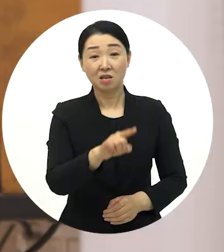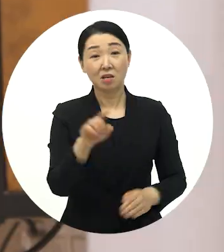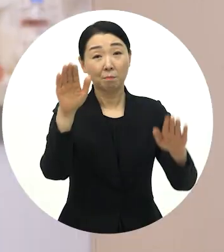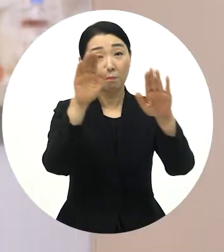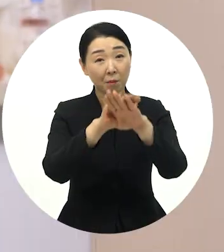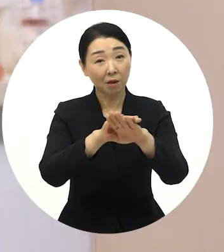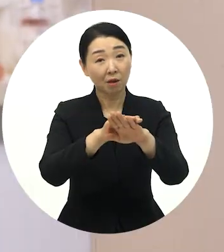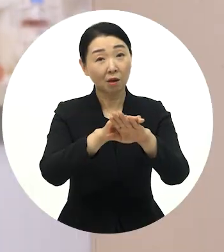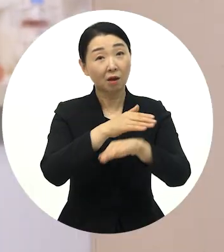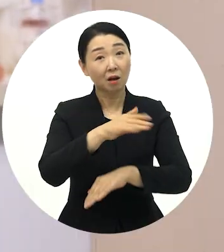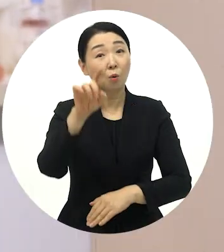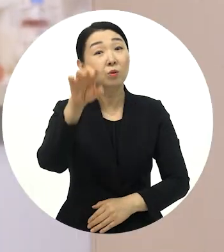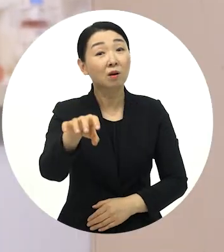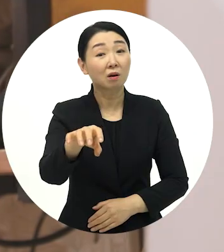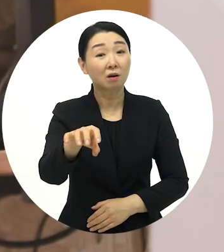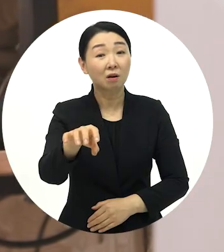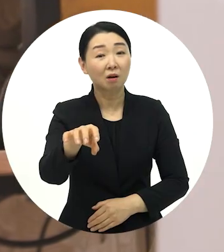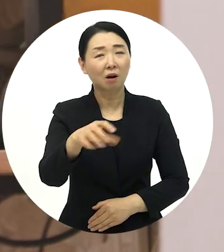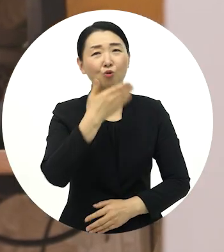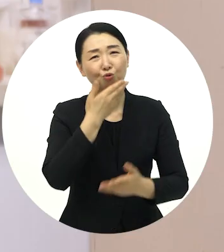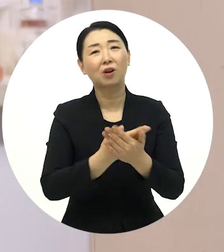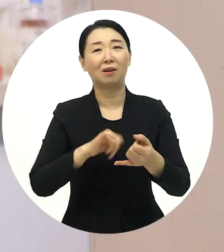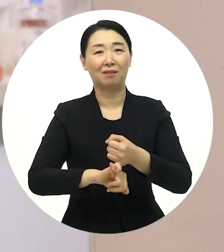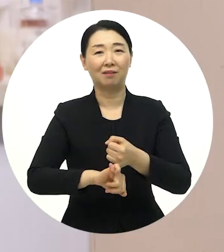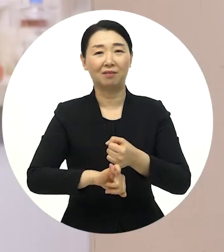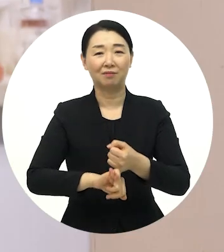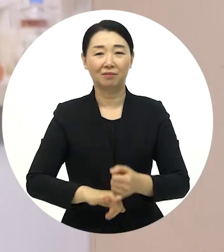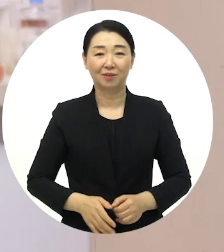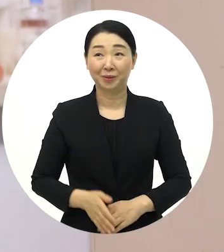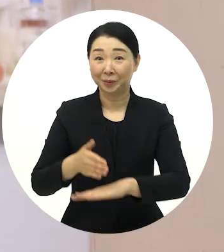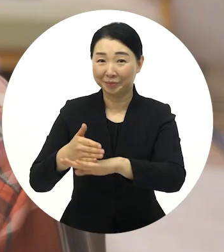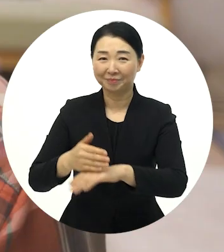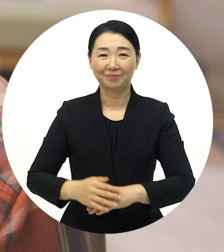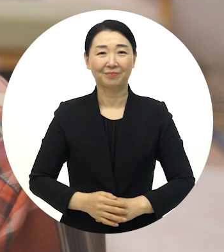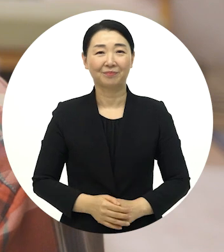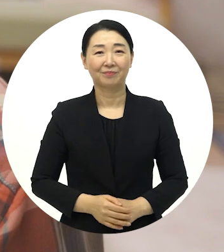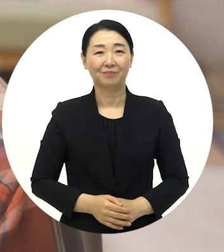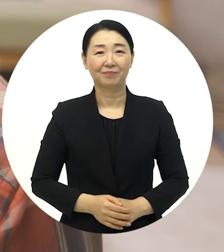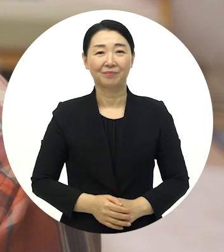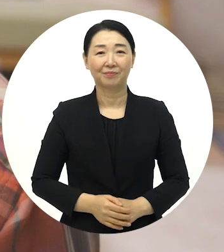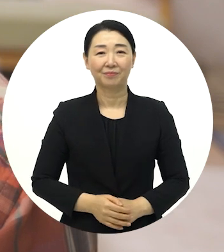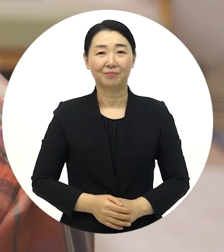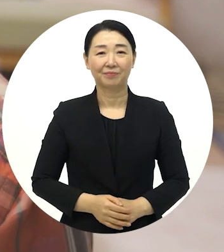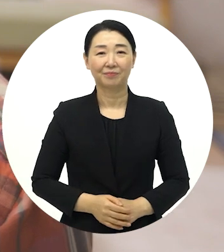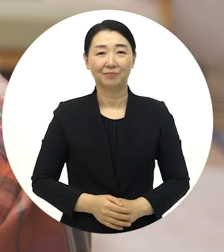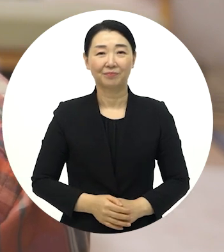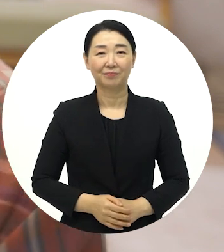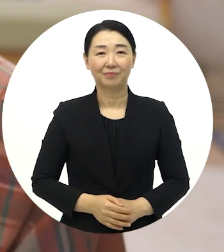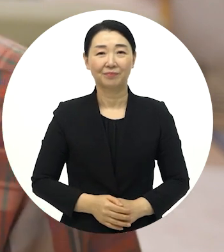야, 아니 아밤이 또 어디 나가노? 어, 진짜 중요한 약속. 고마워요.